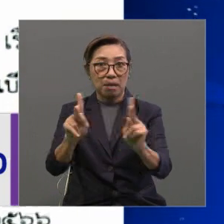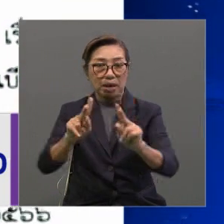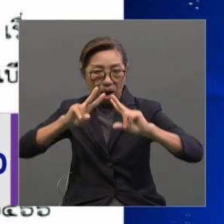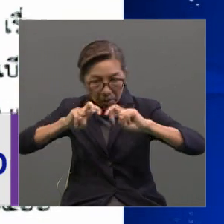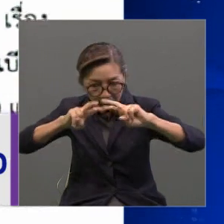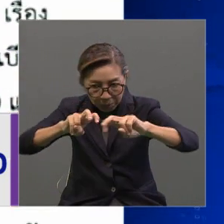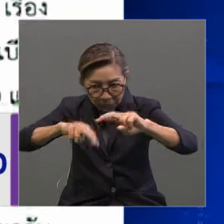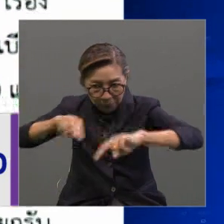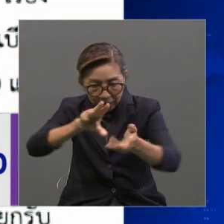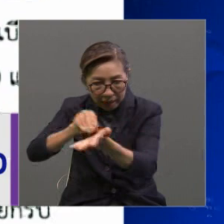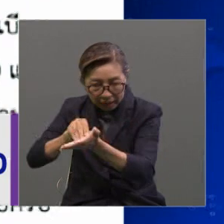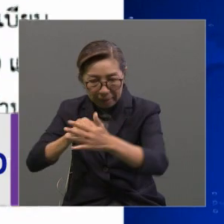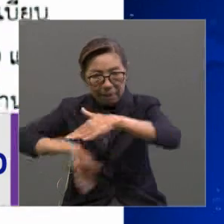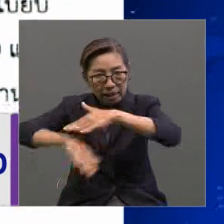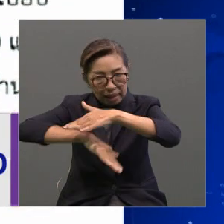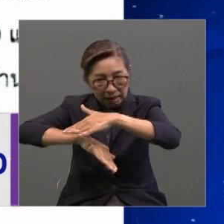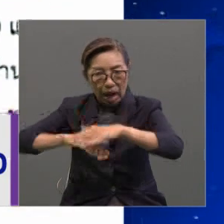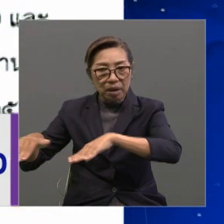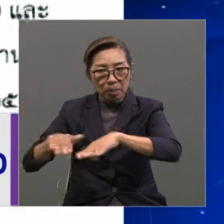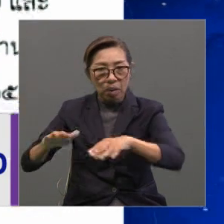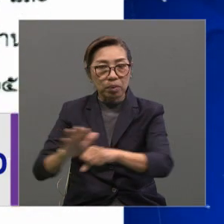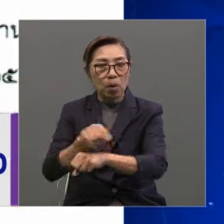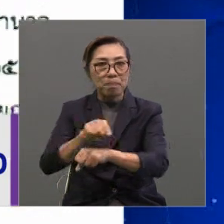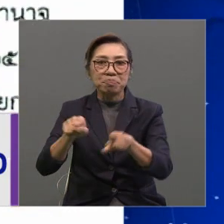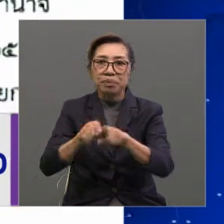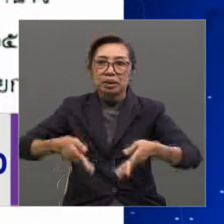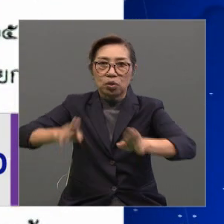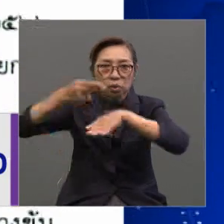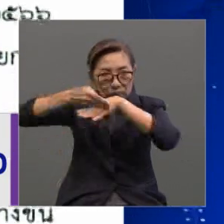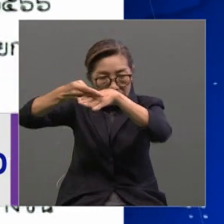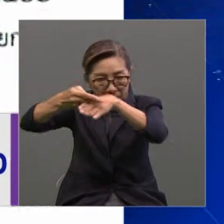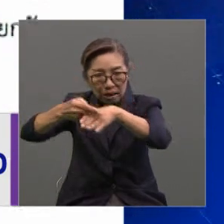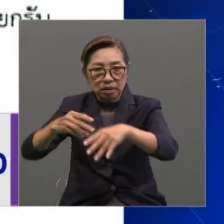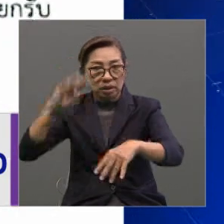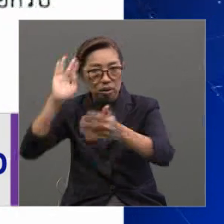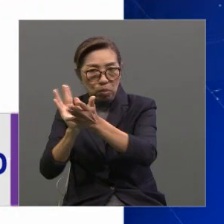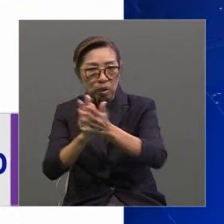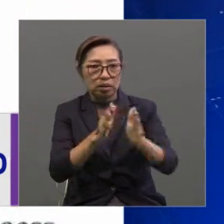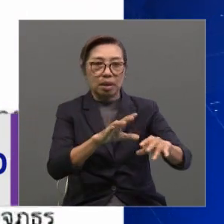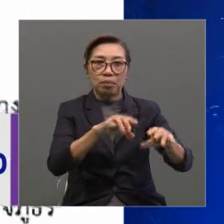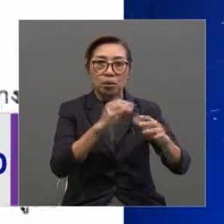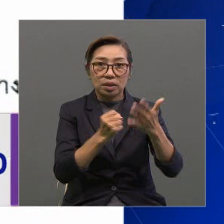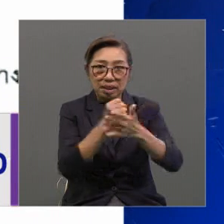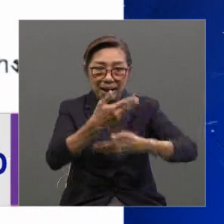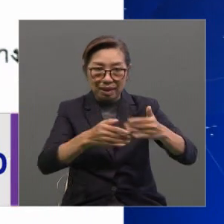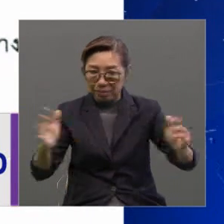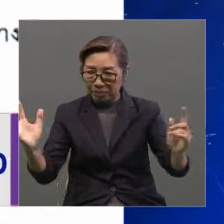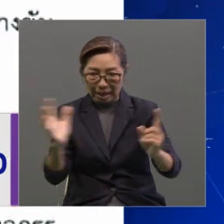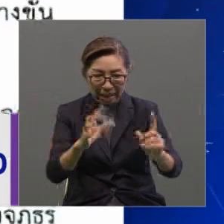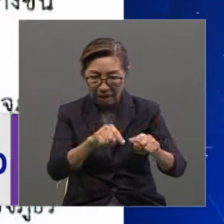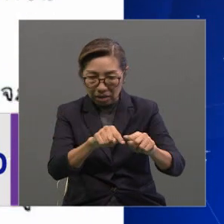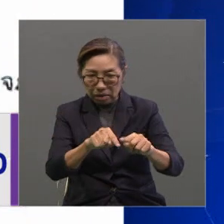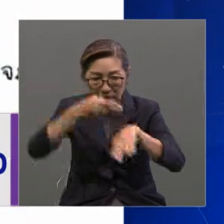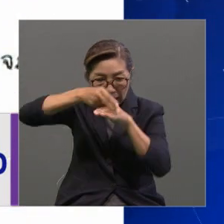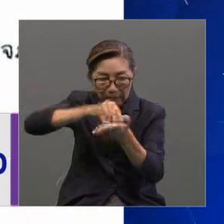ารสึบสวนขอท้ายจริ รวบรวมพยาหลกฐานต่ๆทั้งกลองวงจรปิในที่เกิดเหตุแล้วกพยายามบุคคลเพื่อทจะนำไปสู่การดำเนิน